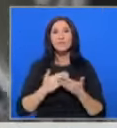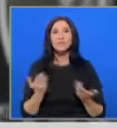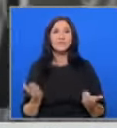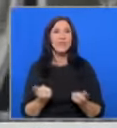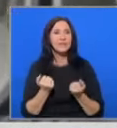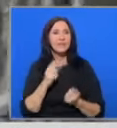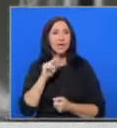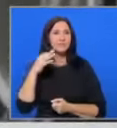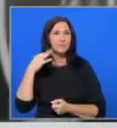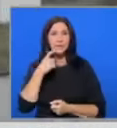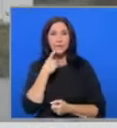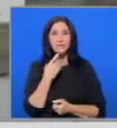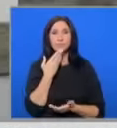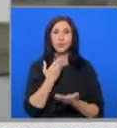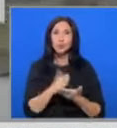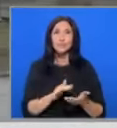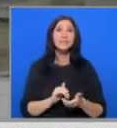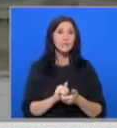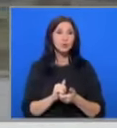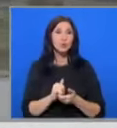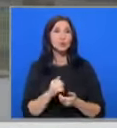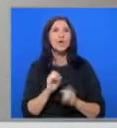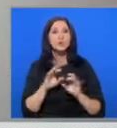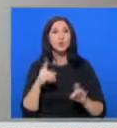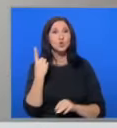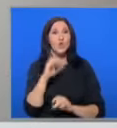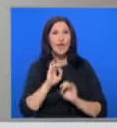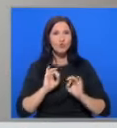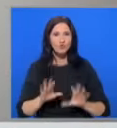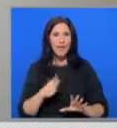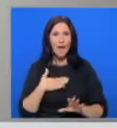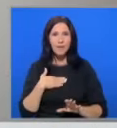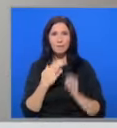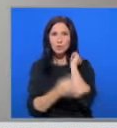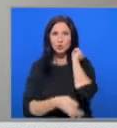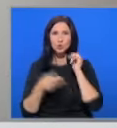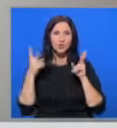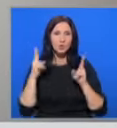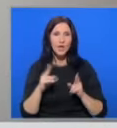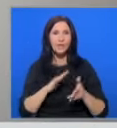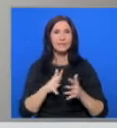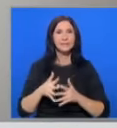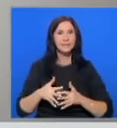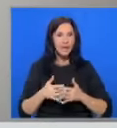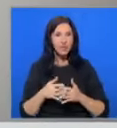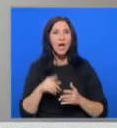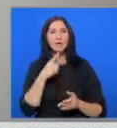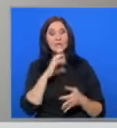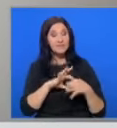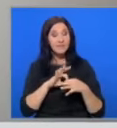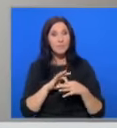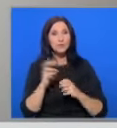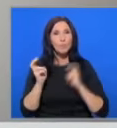президентът Зеленски. Той благодари на съюзниците и съобщи още една новина. Имаме историческо решение на Съединените щати за